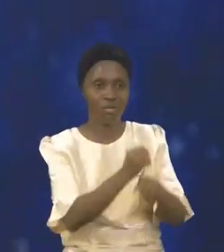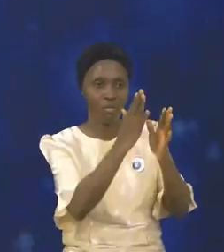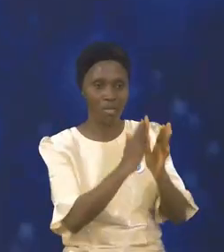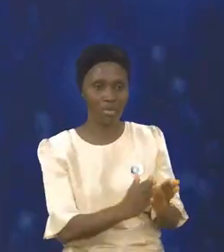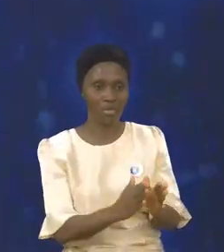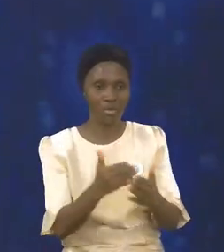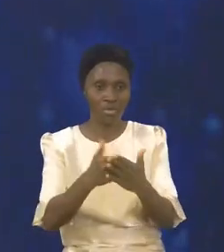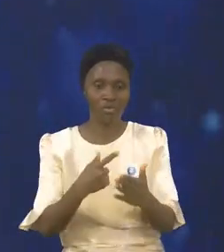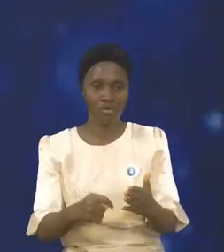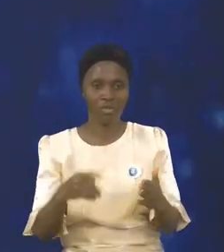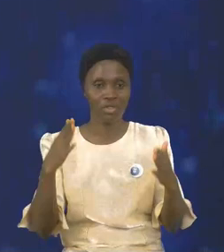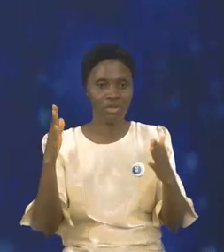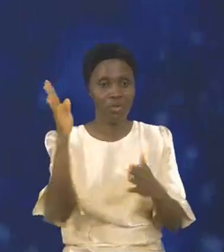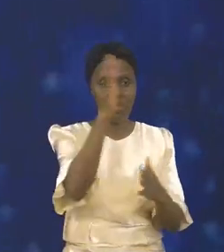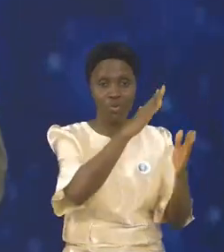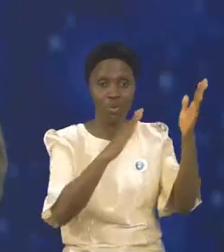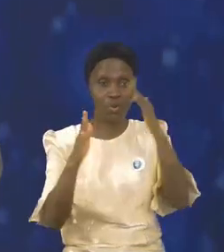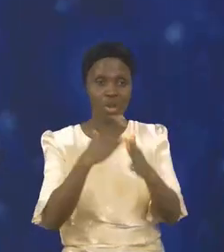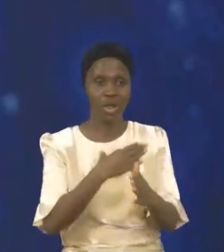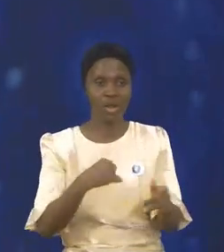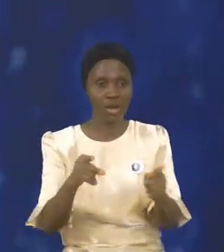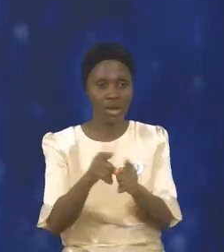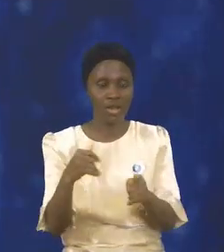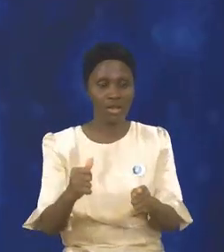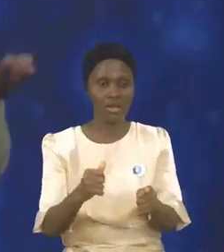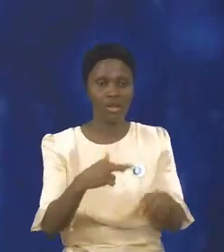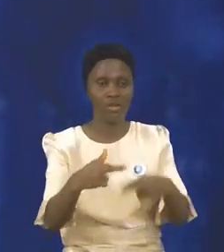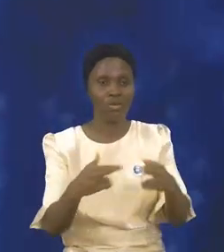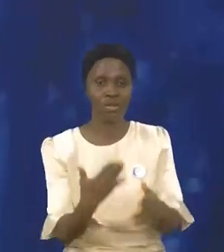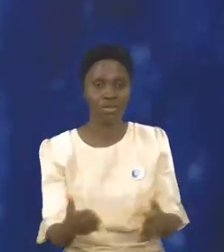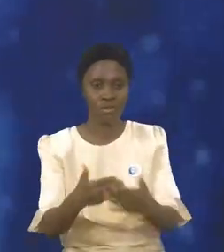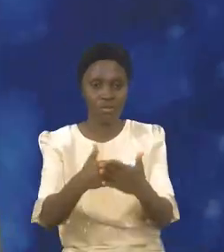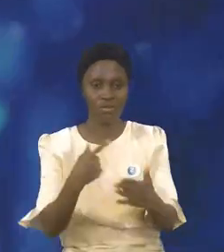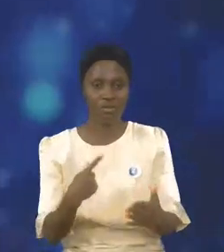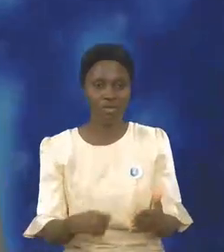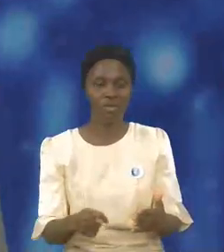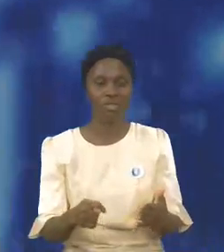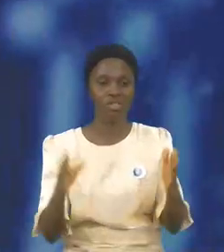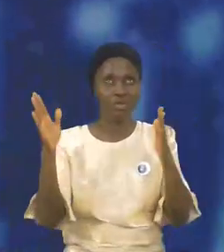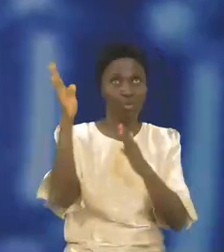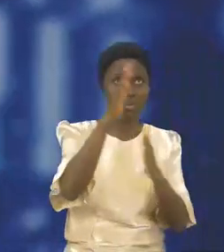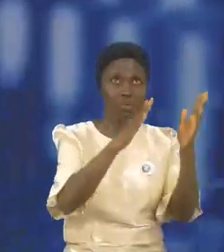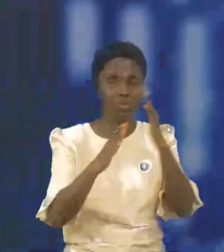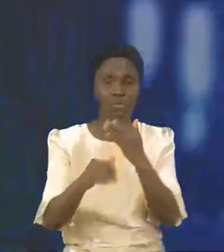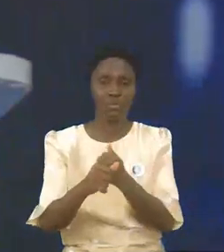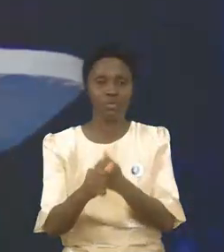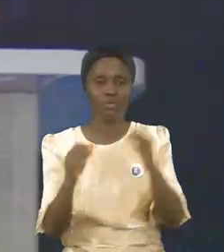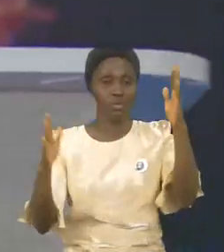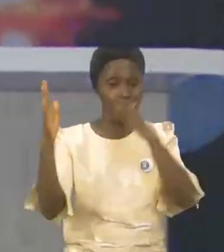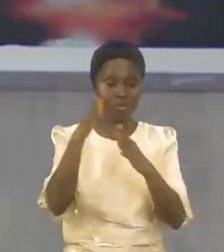au souffle du vent, comme la poussière par un